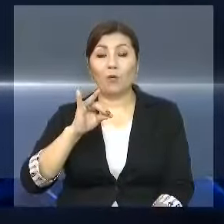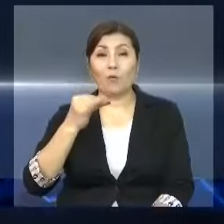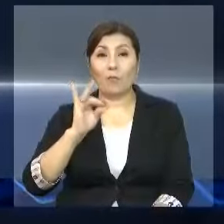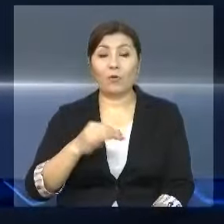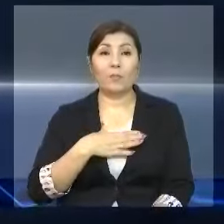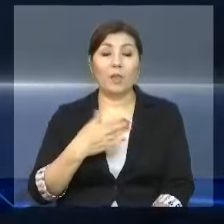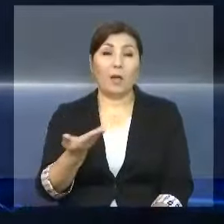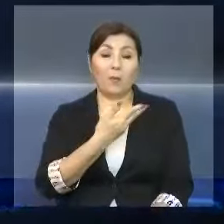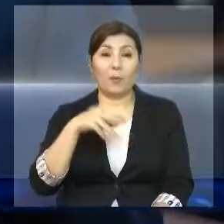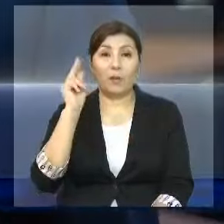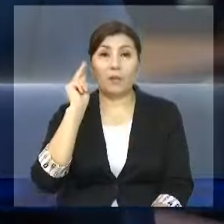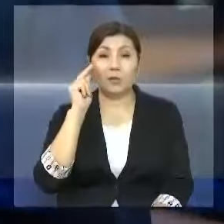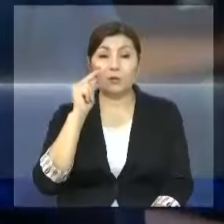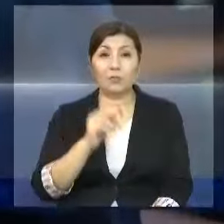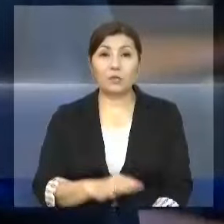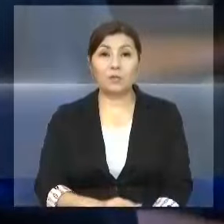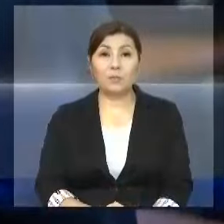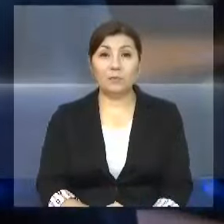Мы изучаем